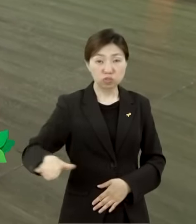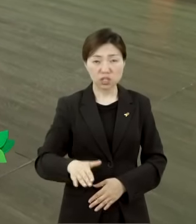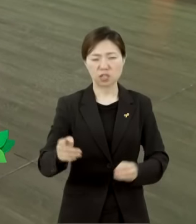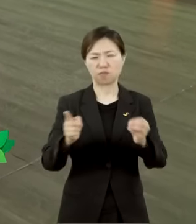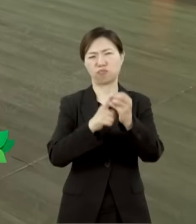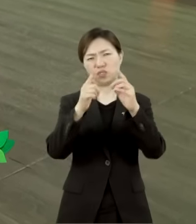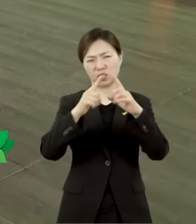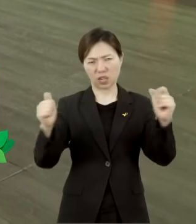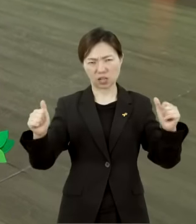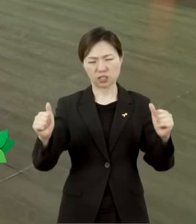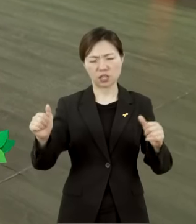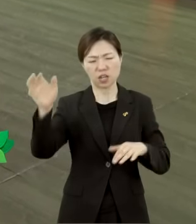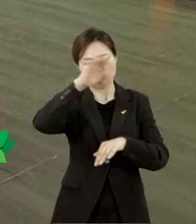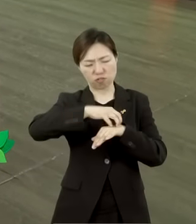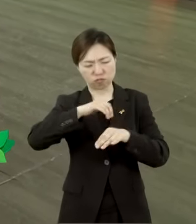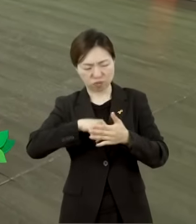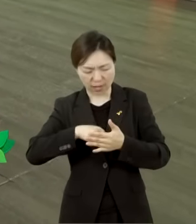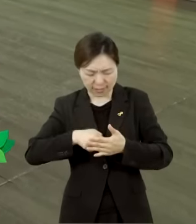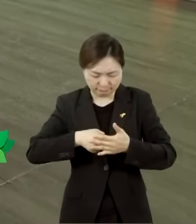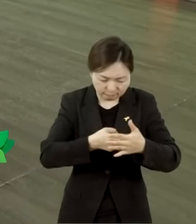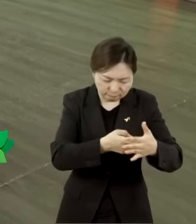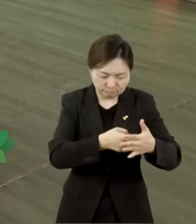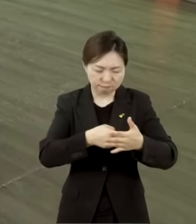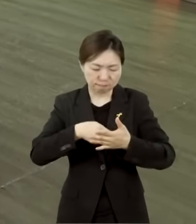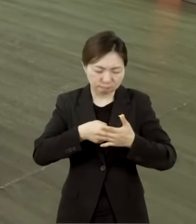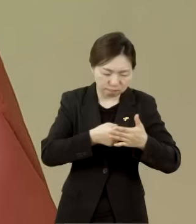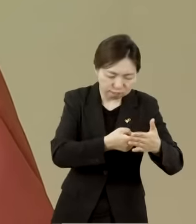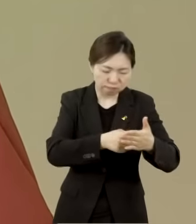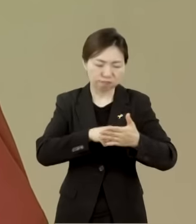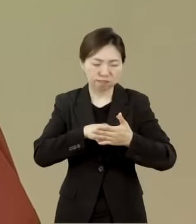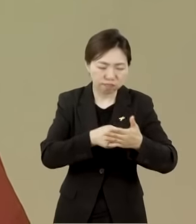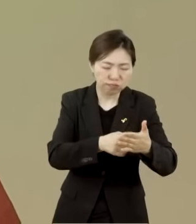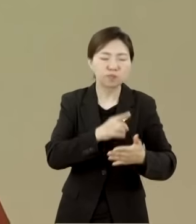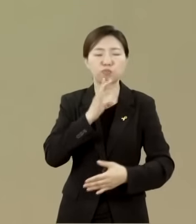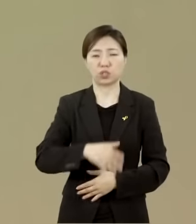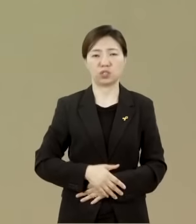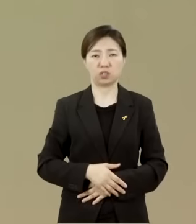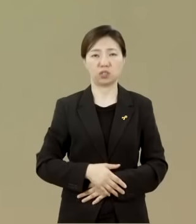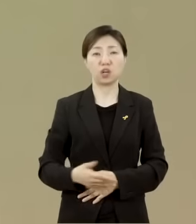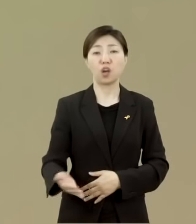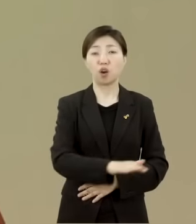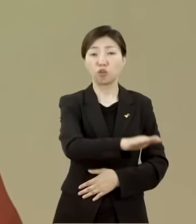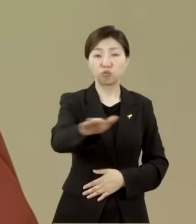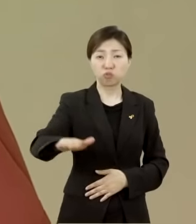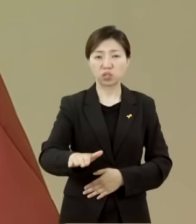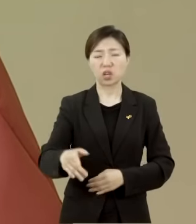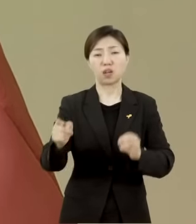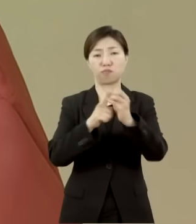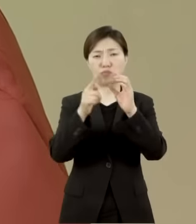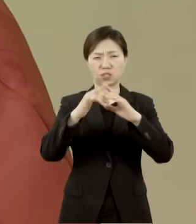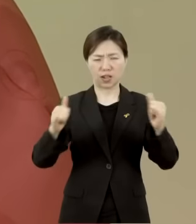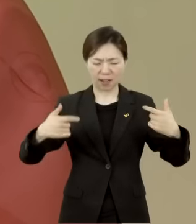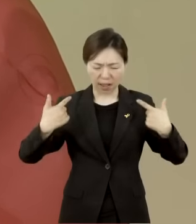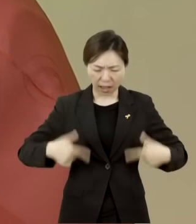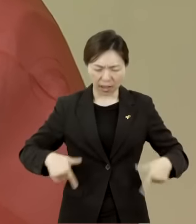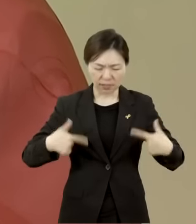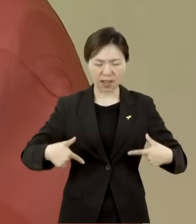닦고 닦아 나아가는 겁니다 우리 불자들은 늘